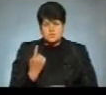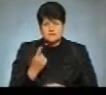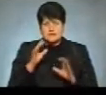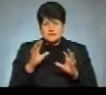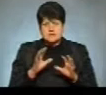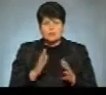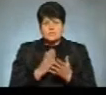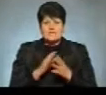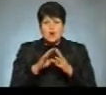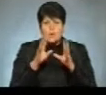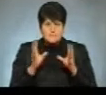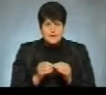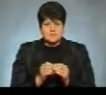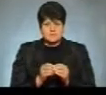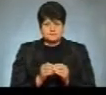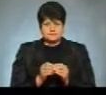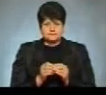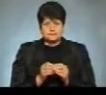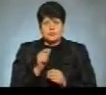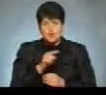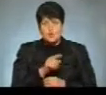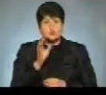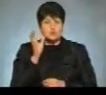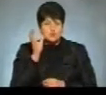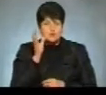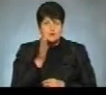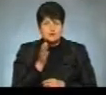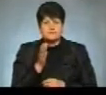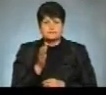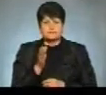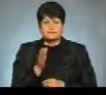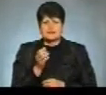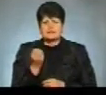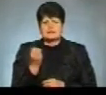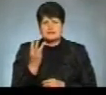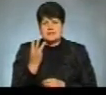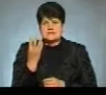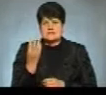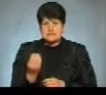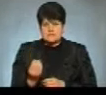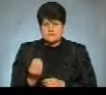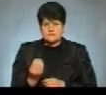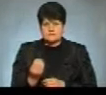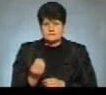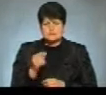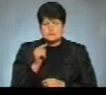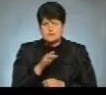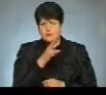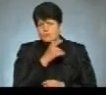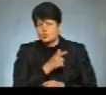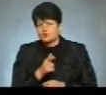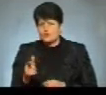є об'ємний. Його слухали, щось 13 днів, ну там майже продовж